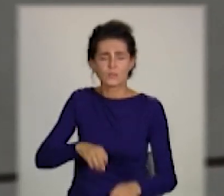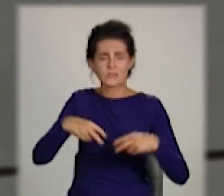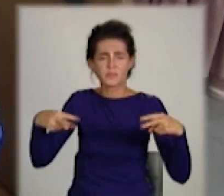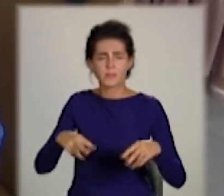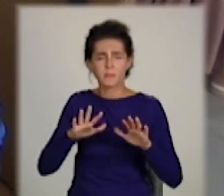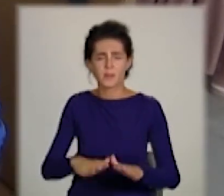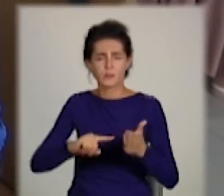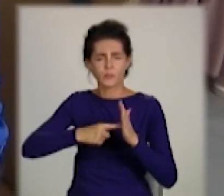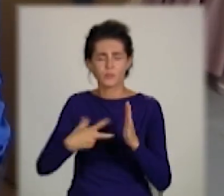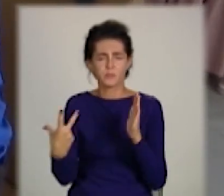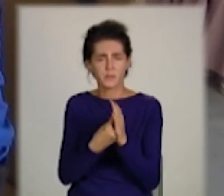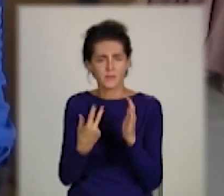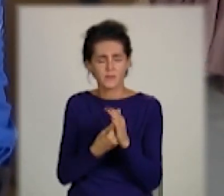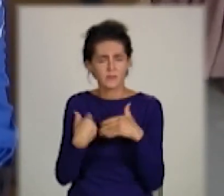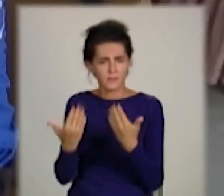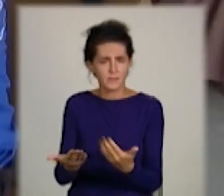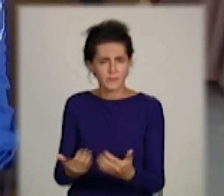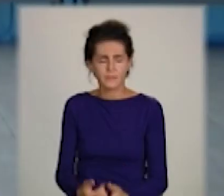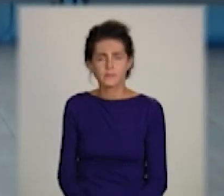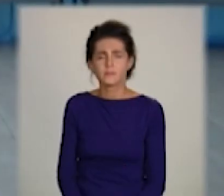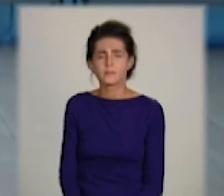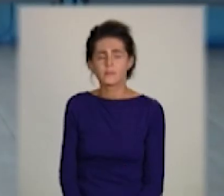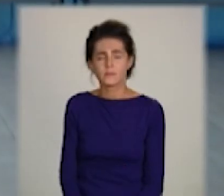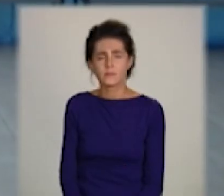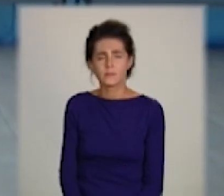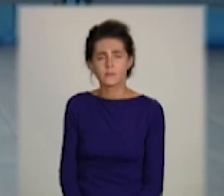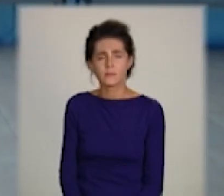пунктів щеплень. Марія Сергієва, Максим Кривошеєнко, телеканал «Донбас».